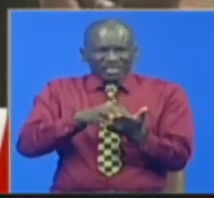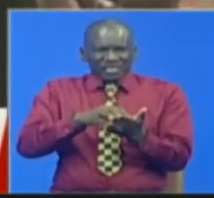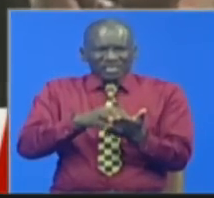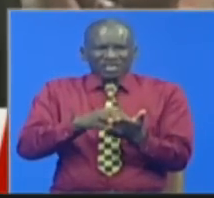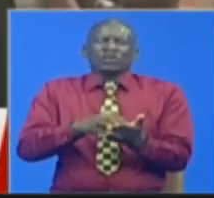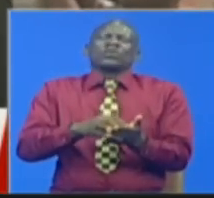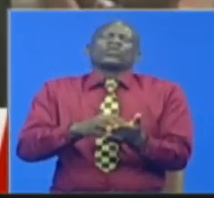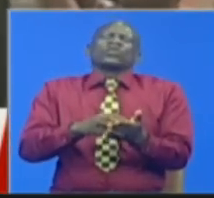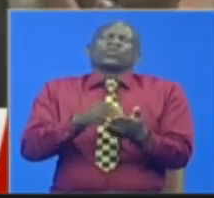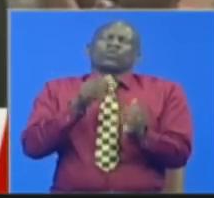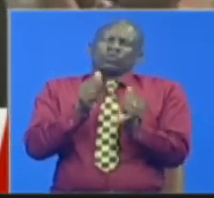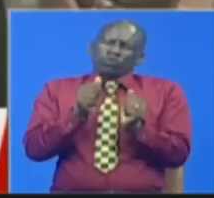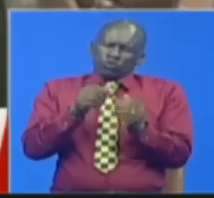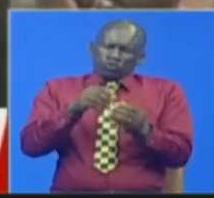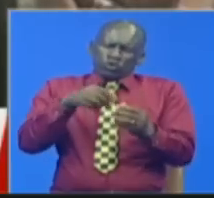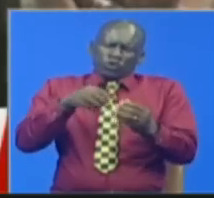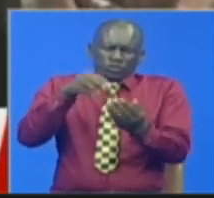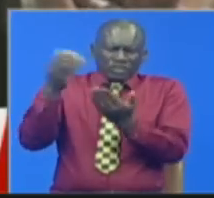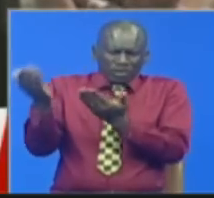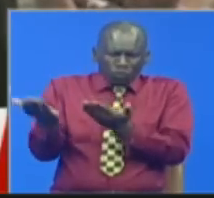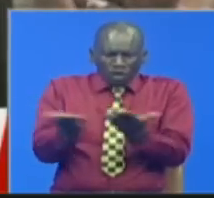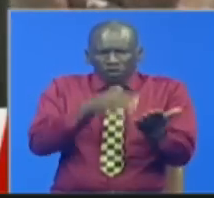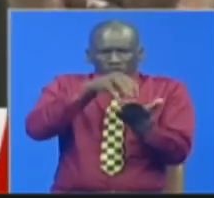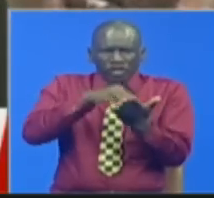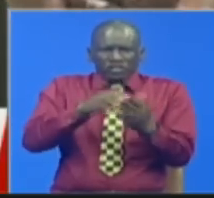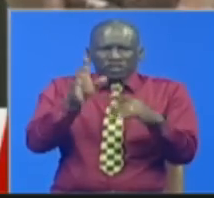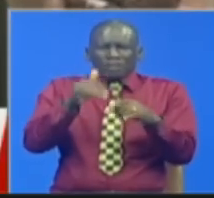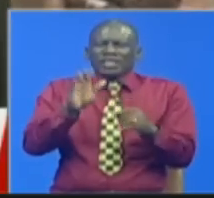absolute discretion by the Attorney General,